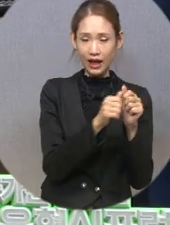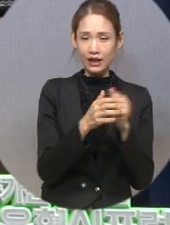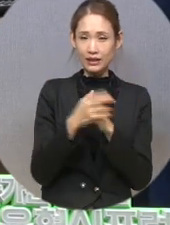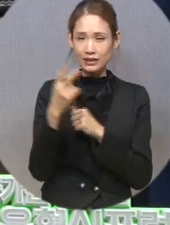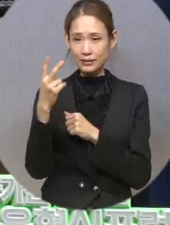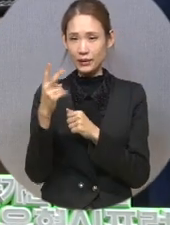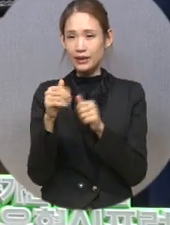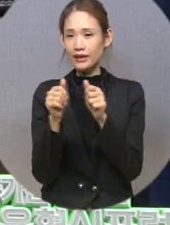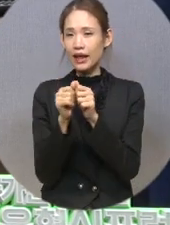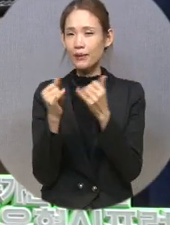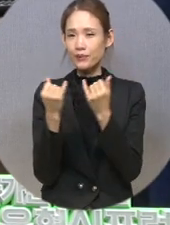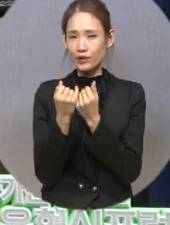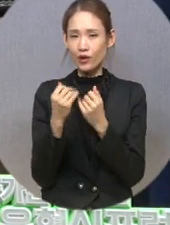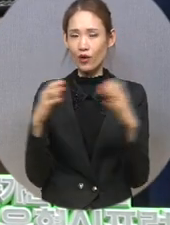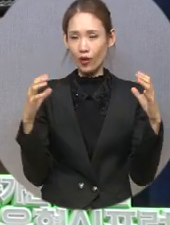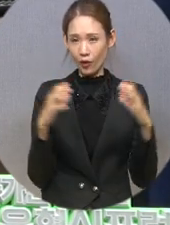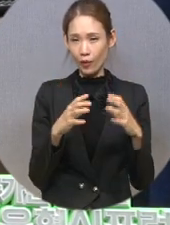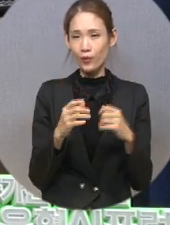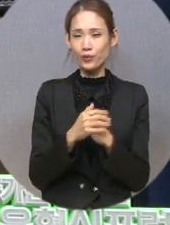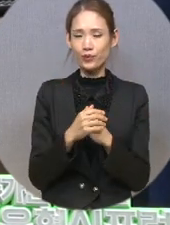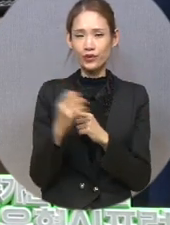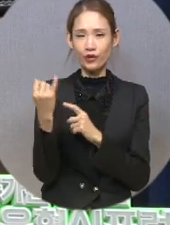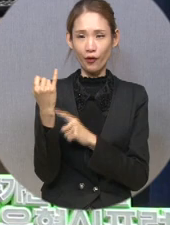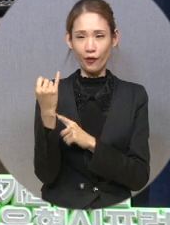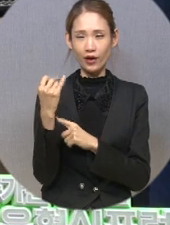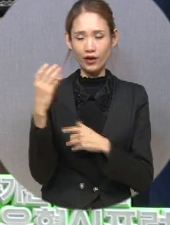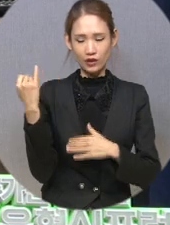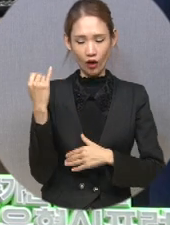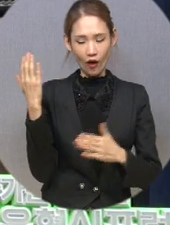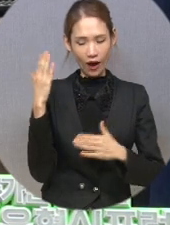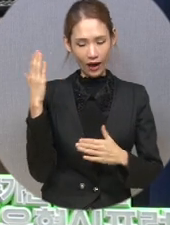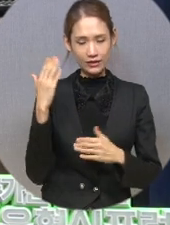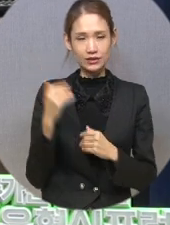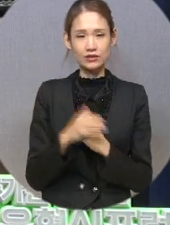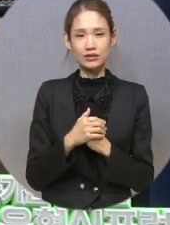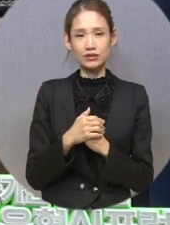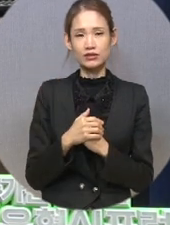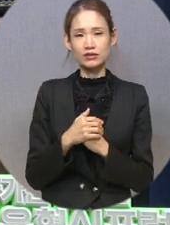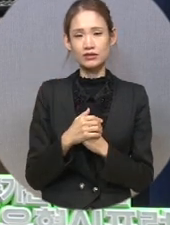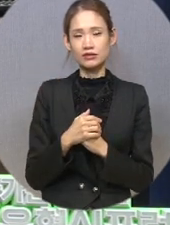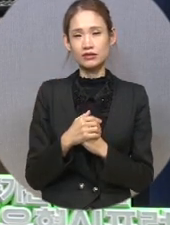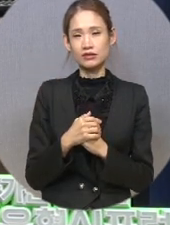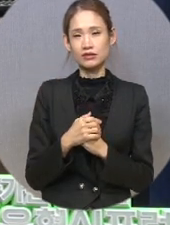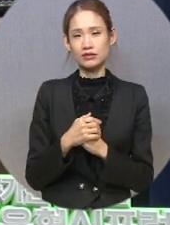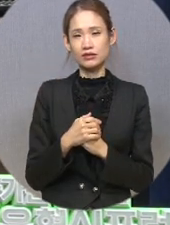남녀, 혼성, 3반은 여학생반. 근데 이제,